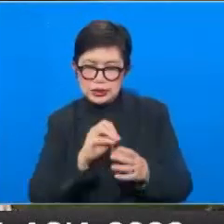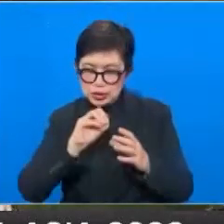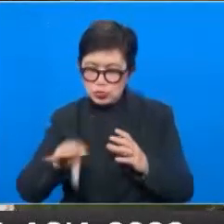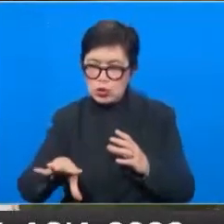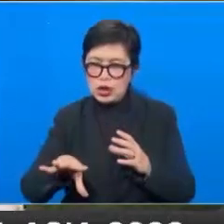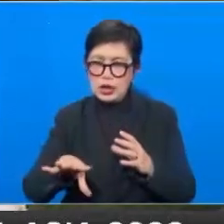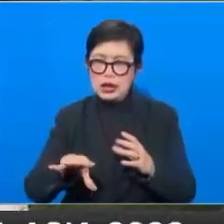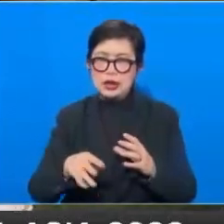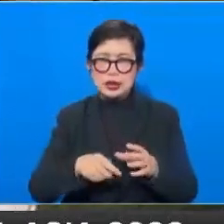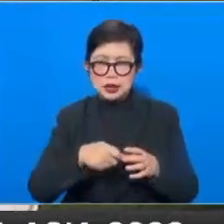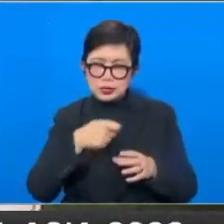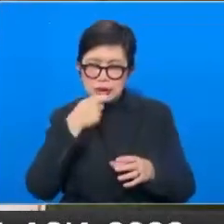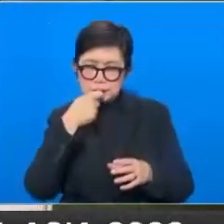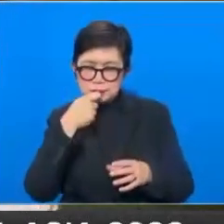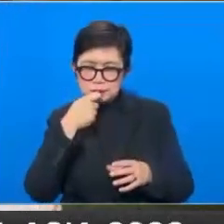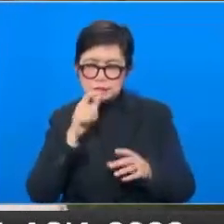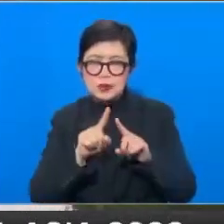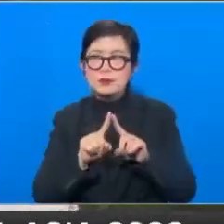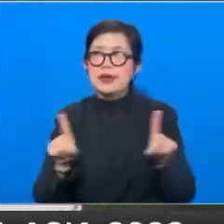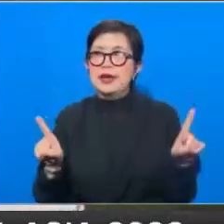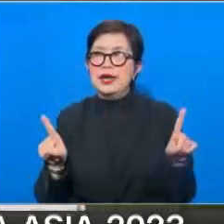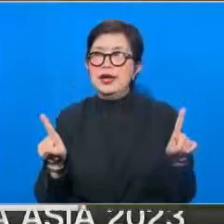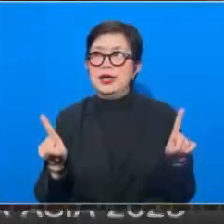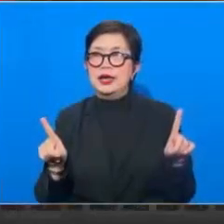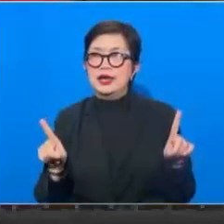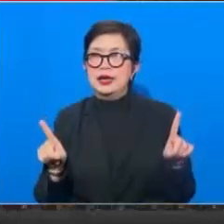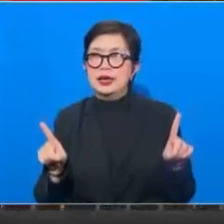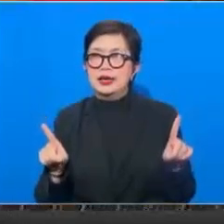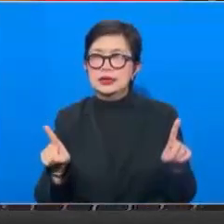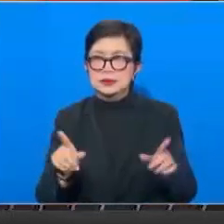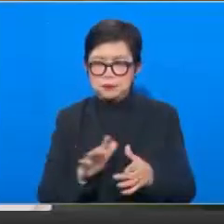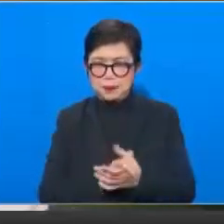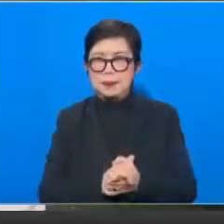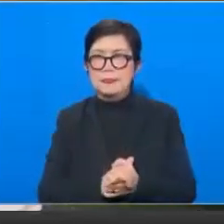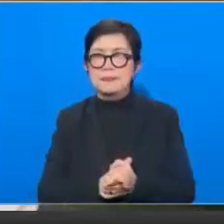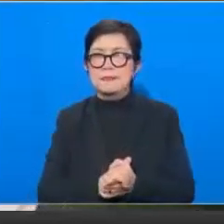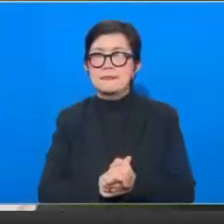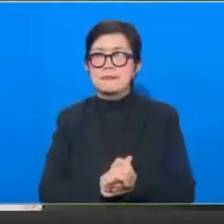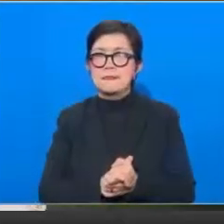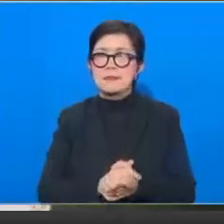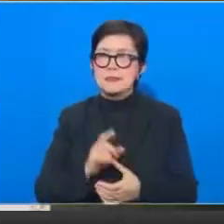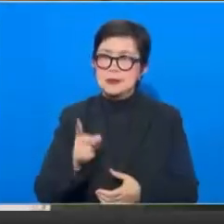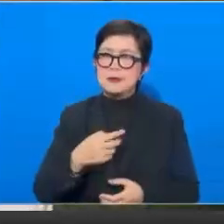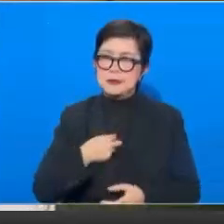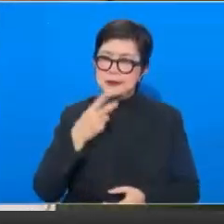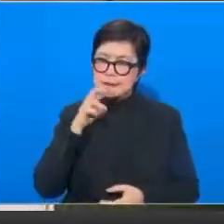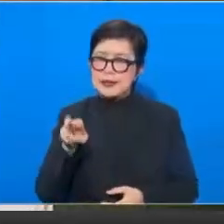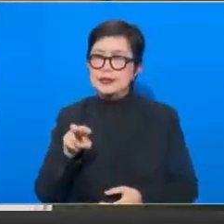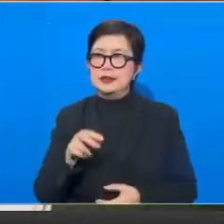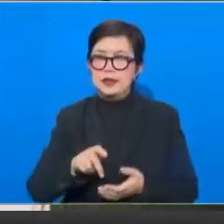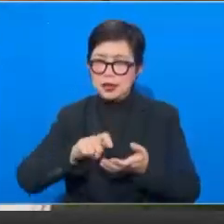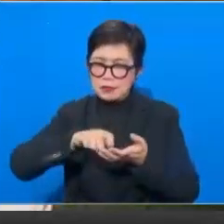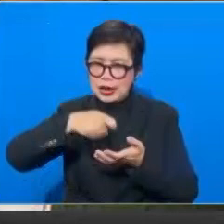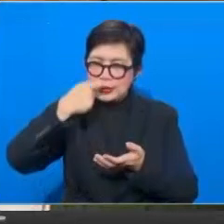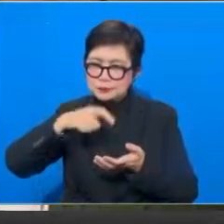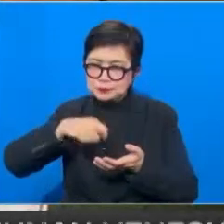Akhirnya rasanya itu akan berbeda. Mm-hmm. Dibandingkan dengan yang masih juicy. Iya, itu. Justru itu yang kita cari ya, biar makannya